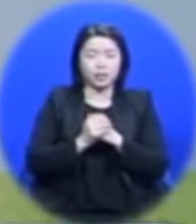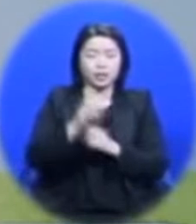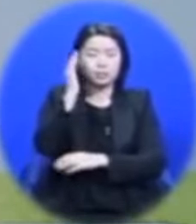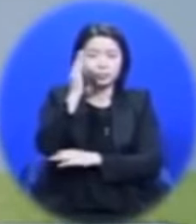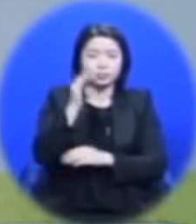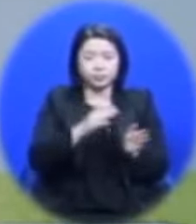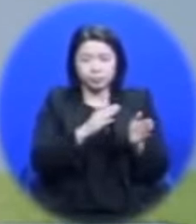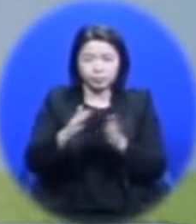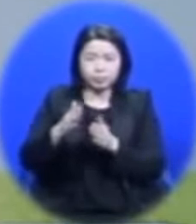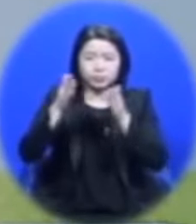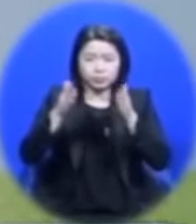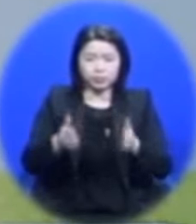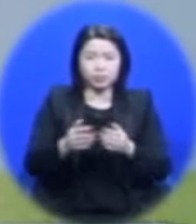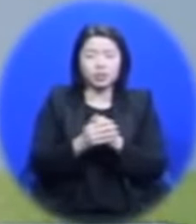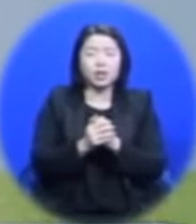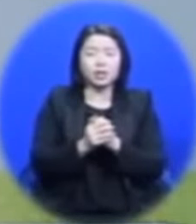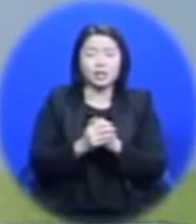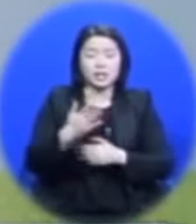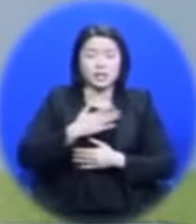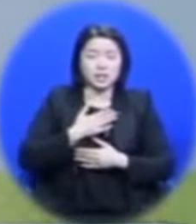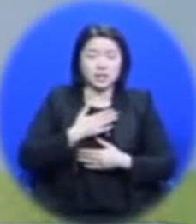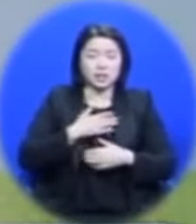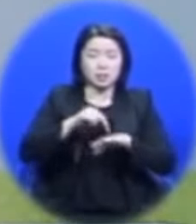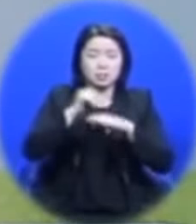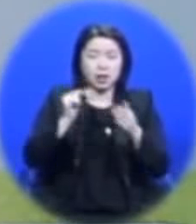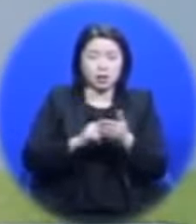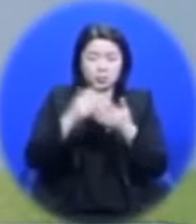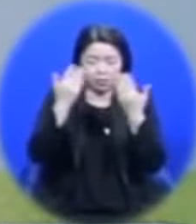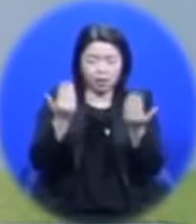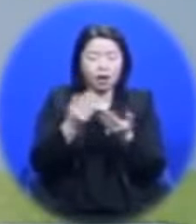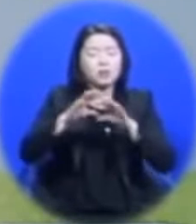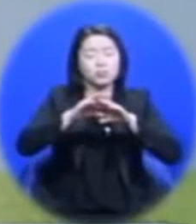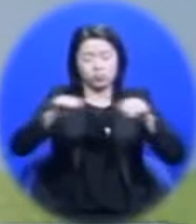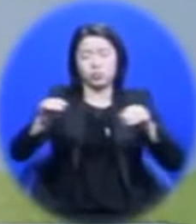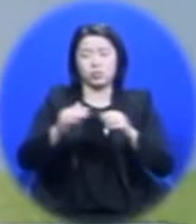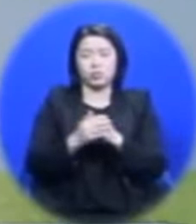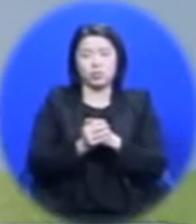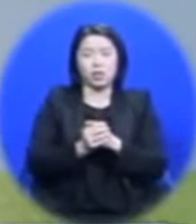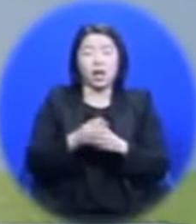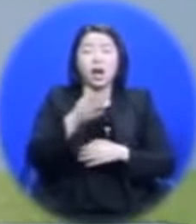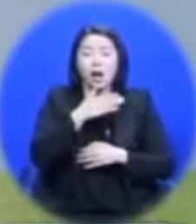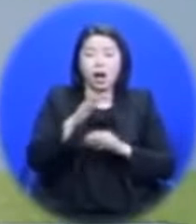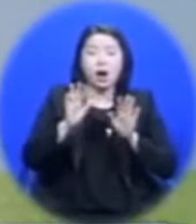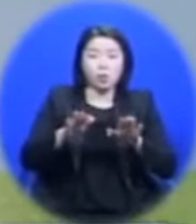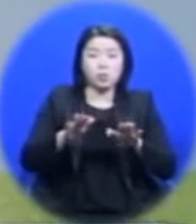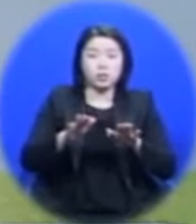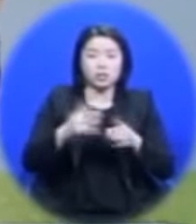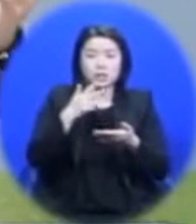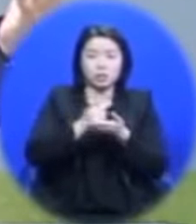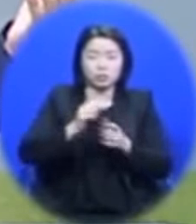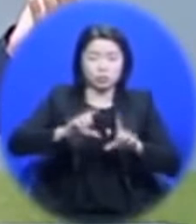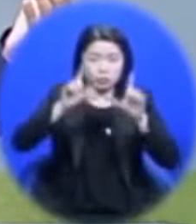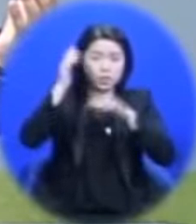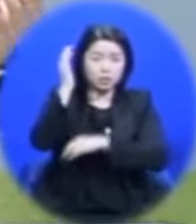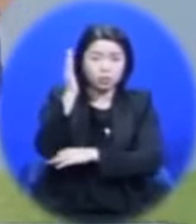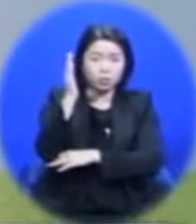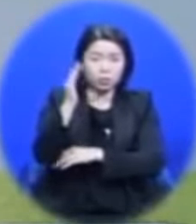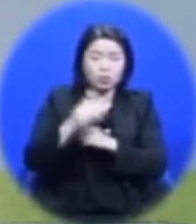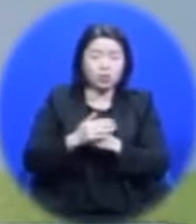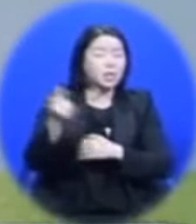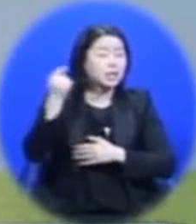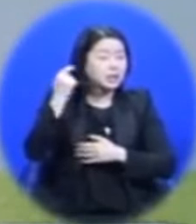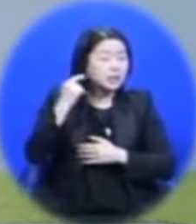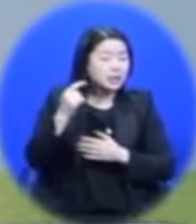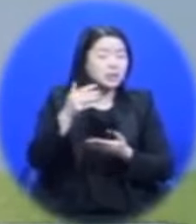설교 준비하는 동안에 제 마음이 확 풀어졌어요. 아, 오늘 주일 설교